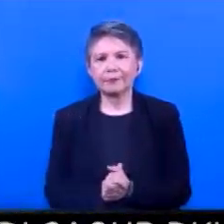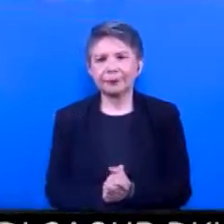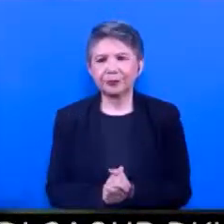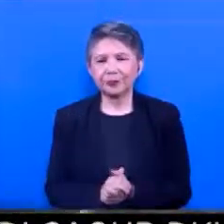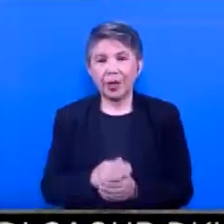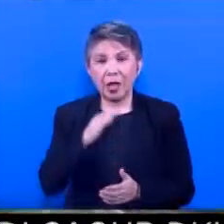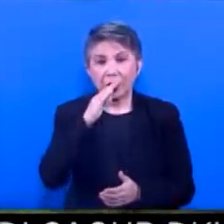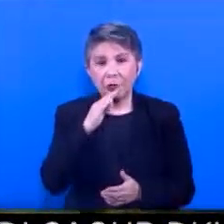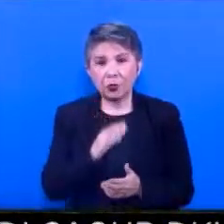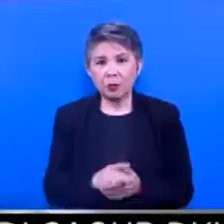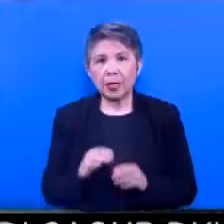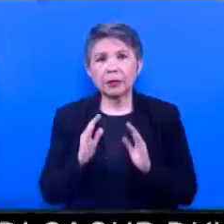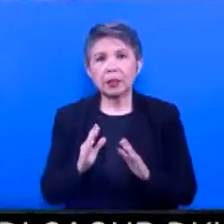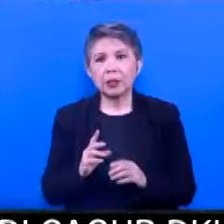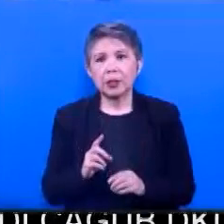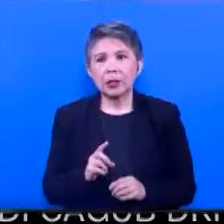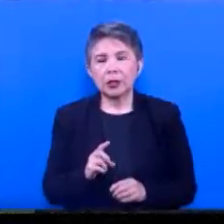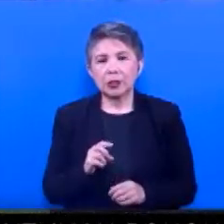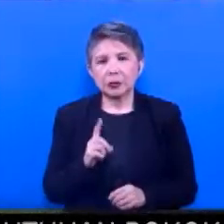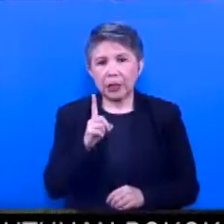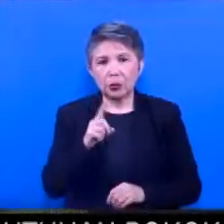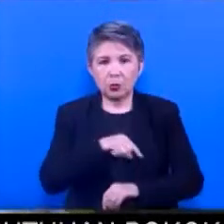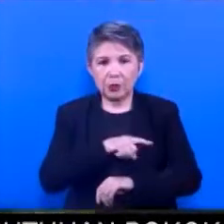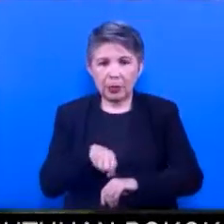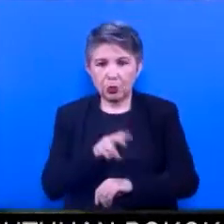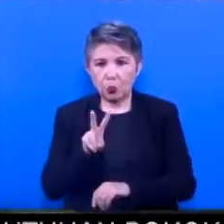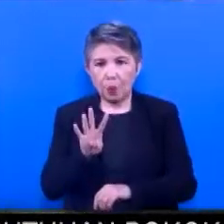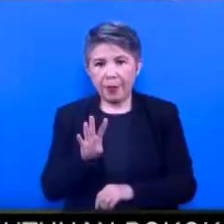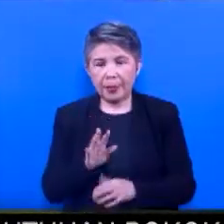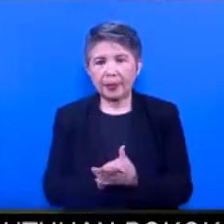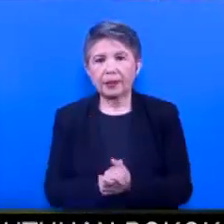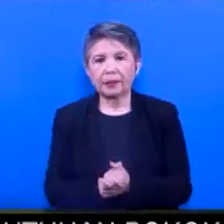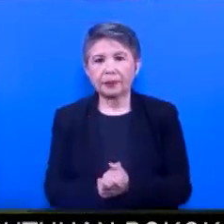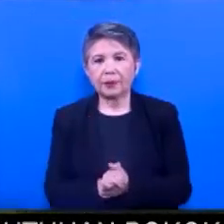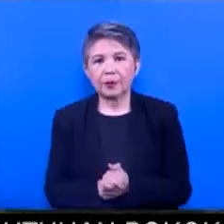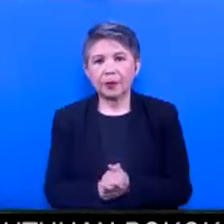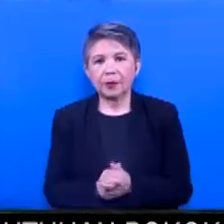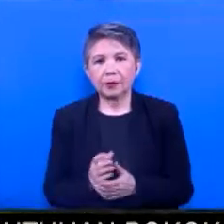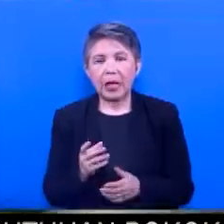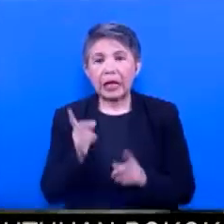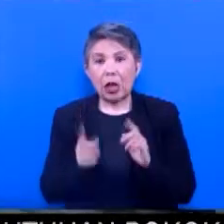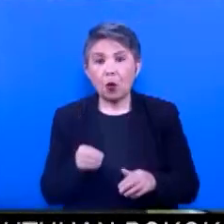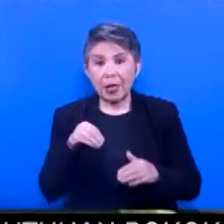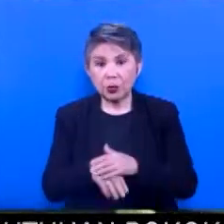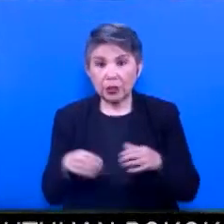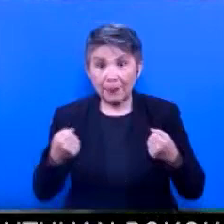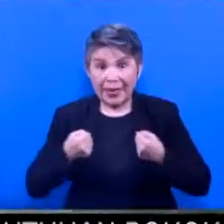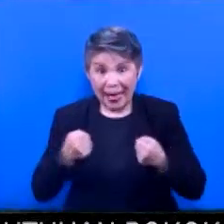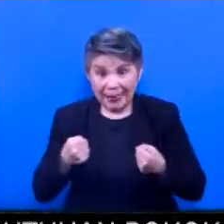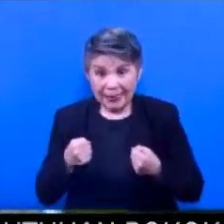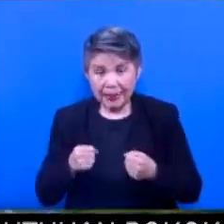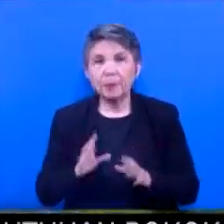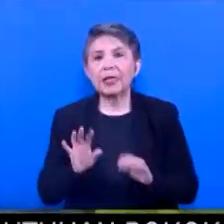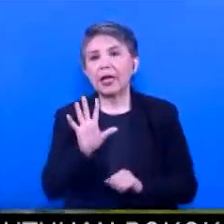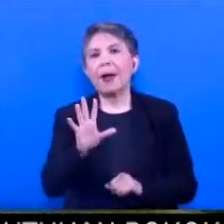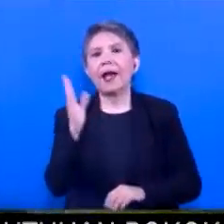Tahu ini bisa bertahan 1 kali 24 jam jika tidak masuk lemari pendingin, tapi kalau masuk lemari pendingin bisa bertahan sampai